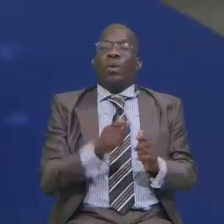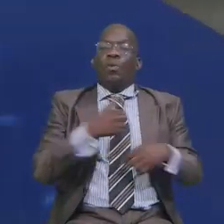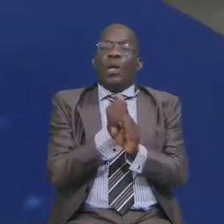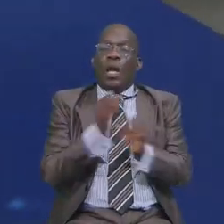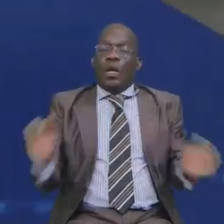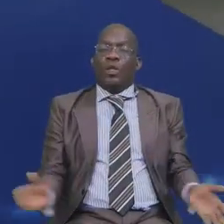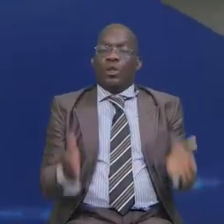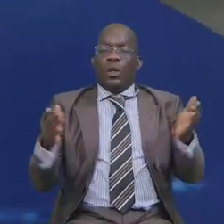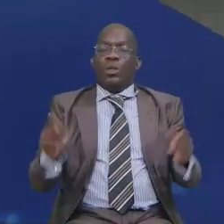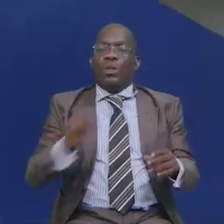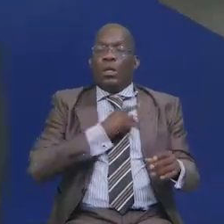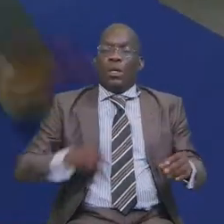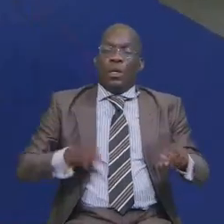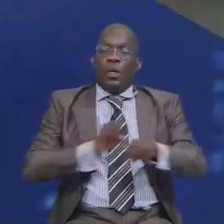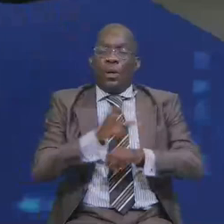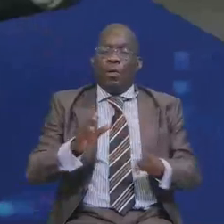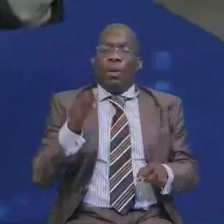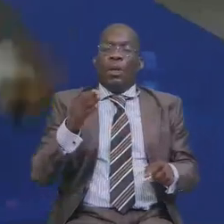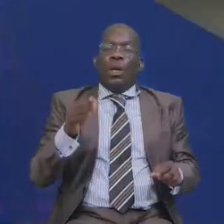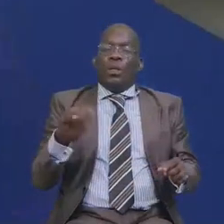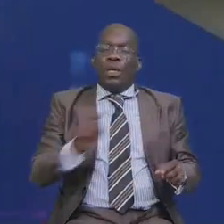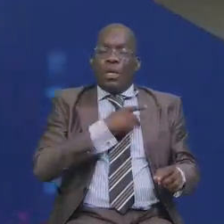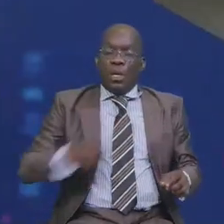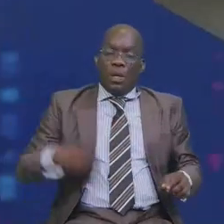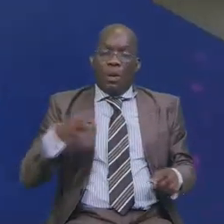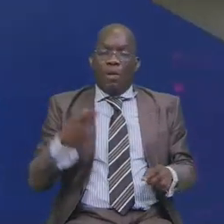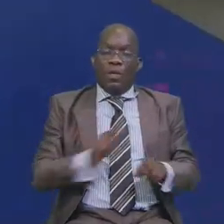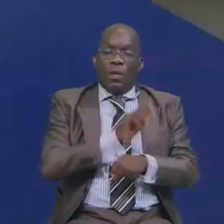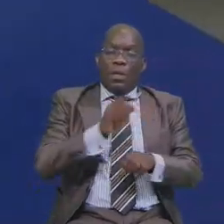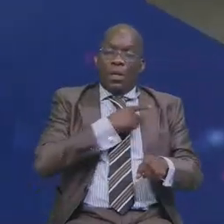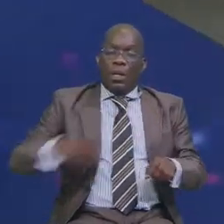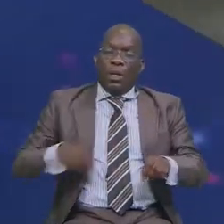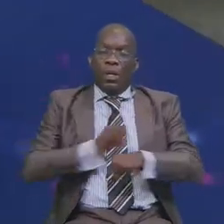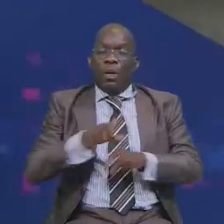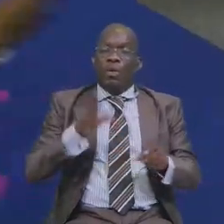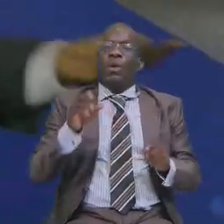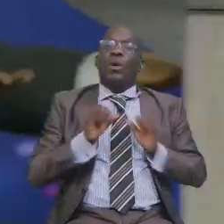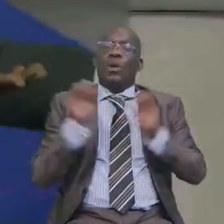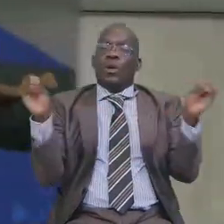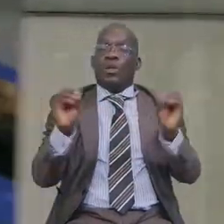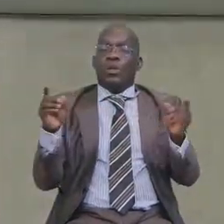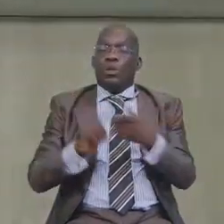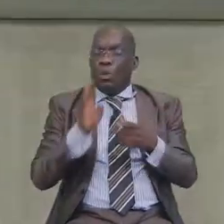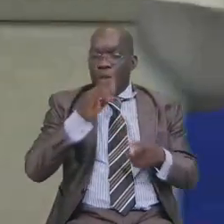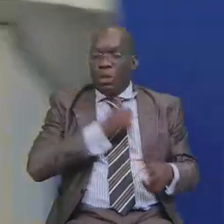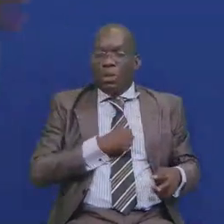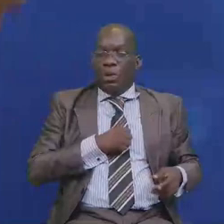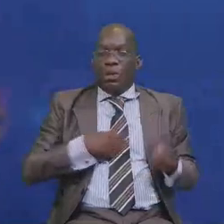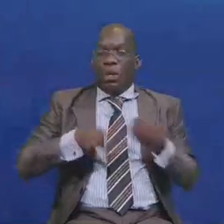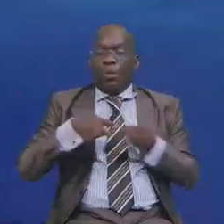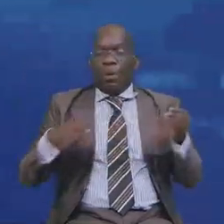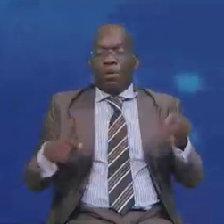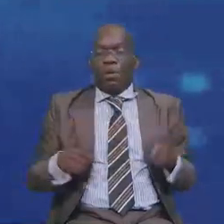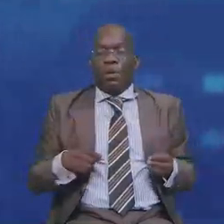J'exalte le roi du royaume. Il n'y a rien pour lequel il faut être désolé. Maintenant, regardez ça. Il y